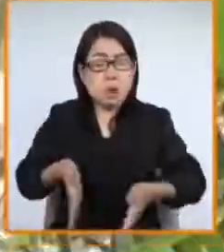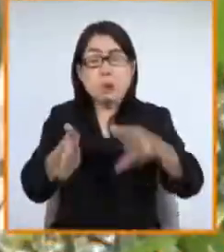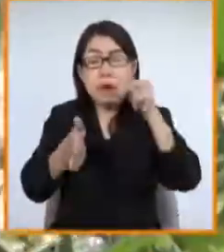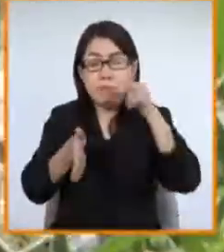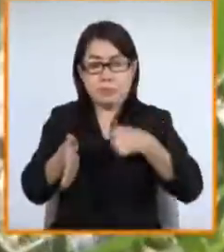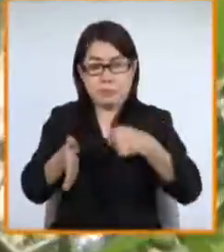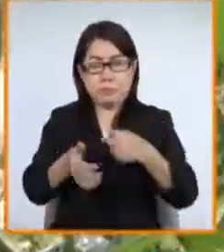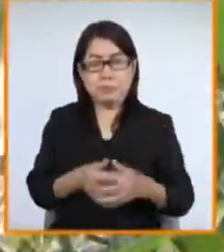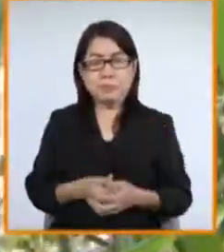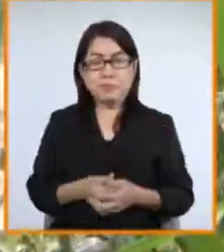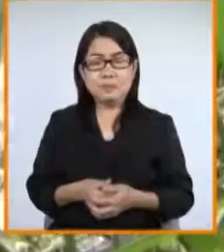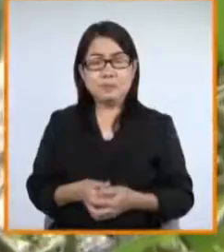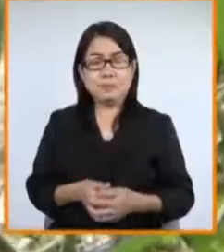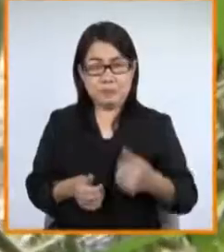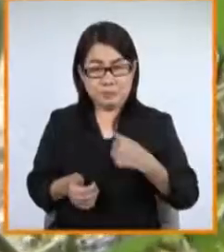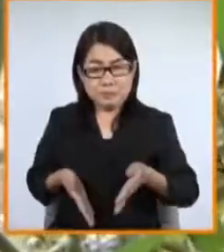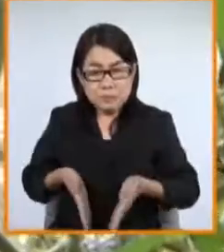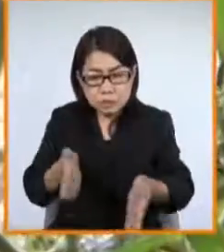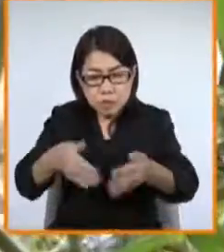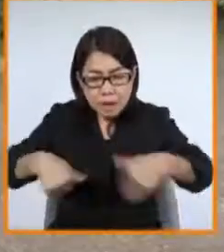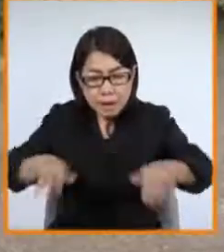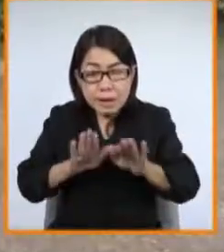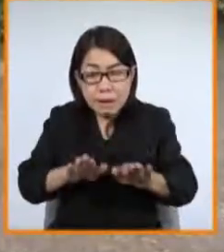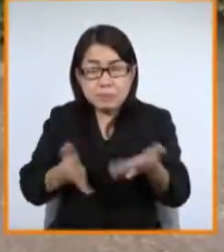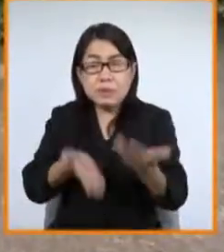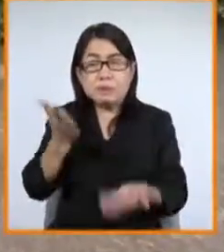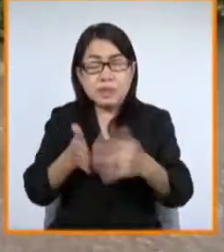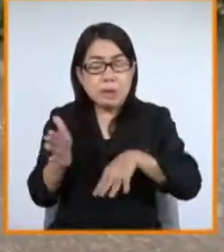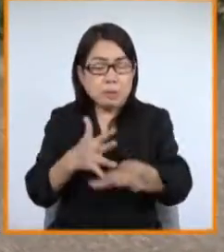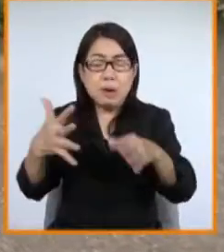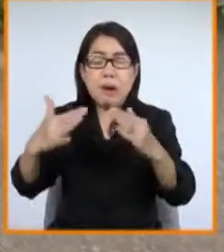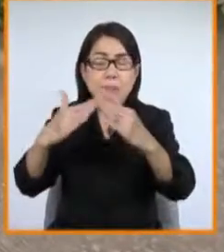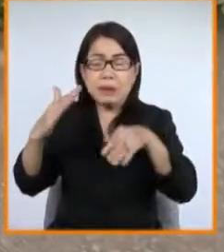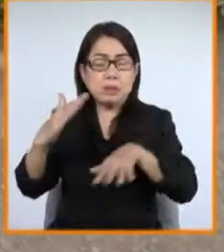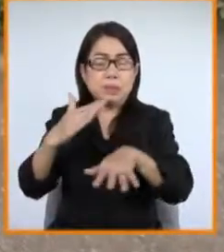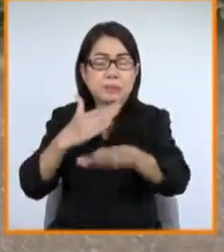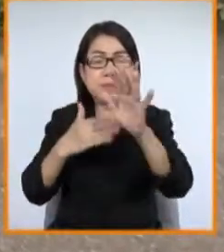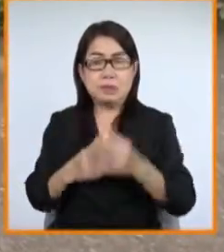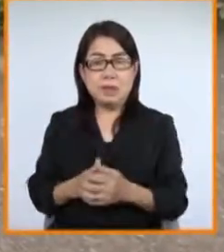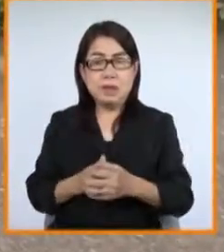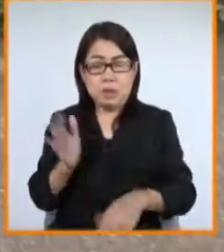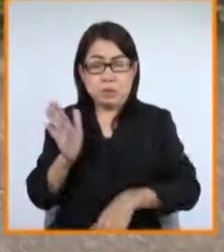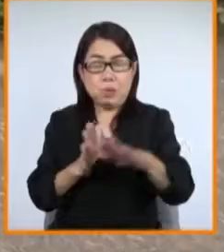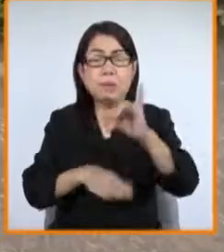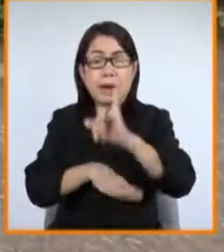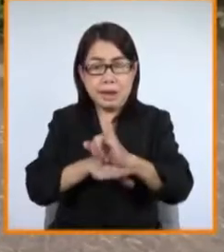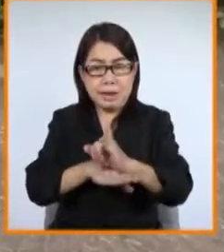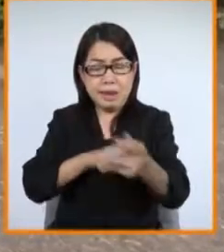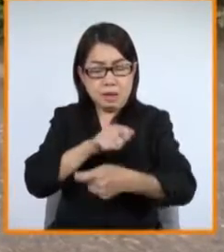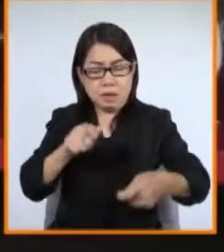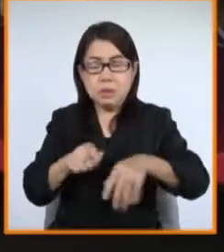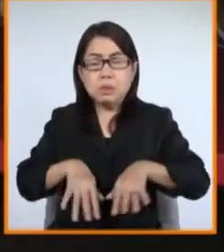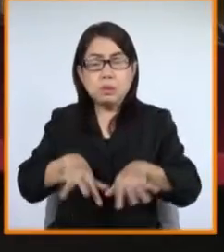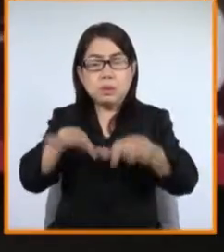นะไปเข้าสระมั่งเข้าคลองมั่งผ่านบ้านไป ท่วมไร ่ท่วมนาเรื่อยไปเล